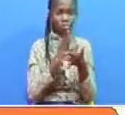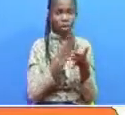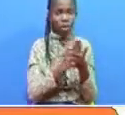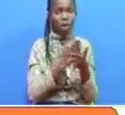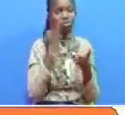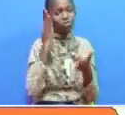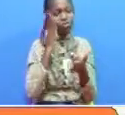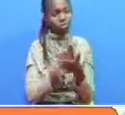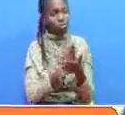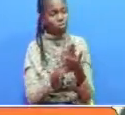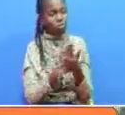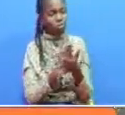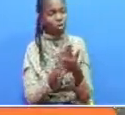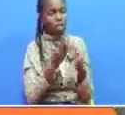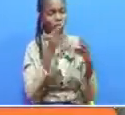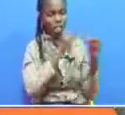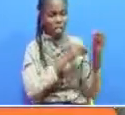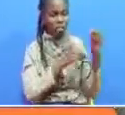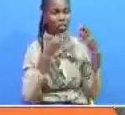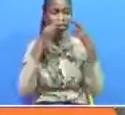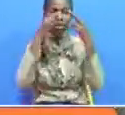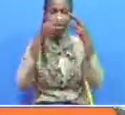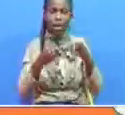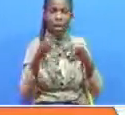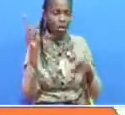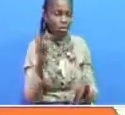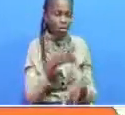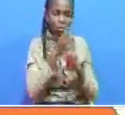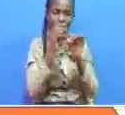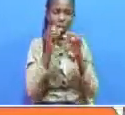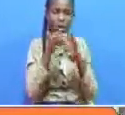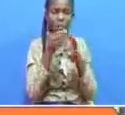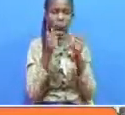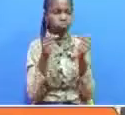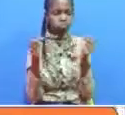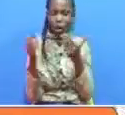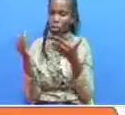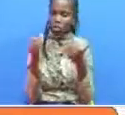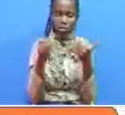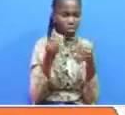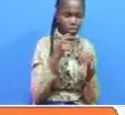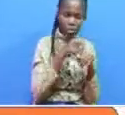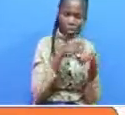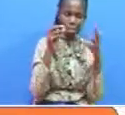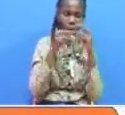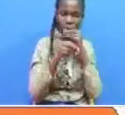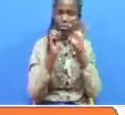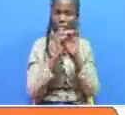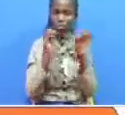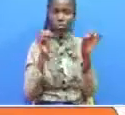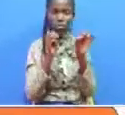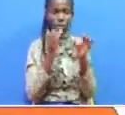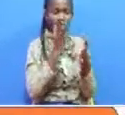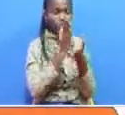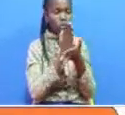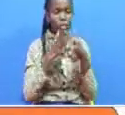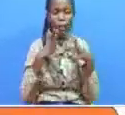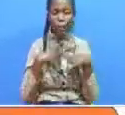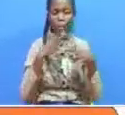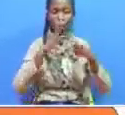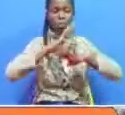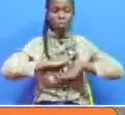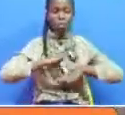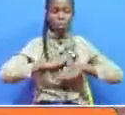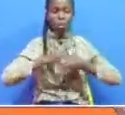kukithia kananda na leana na usakuwani munene kana kuwete mauvingi siku itina wa usakuwani Tanzania mwengi ya kukithia kana mwenendini mwani embe